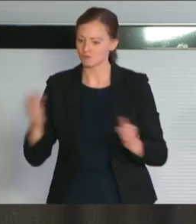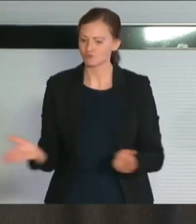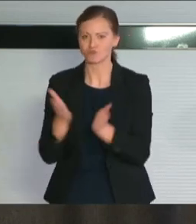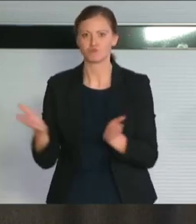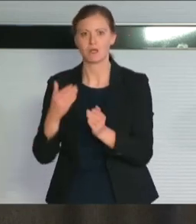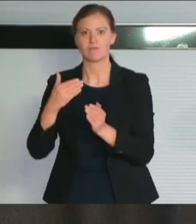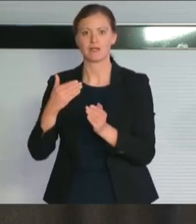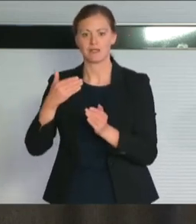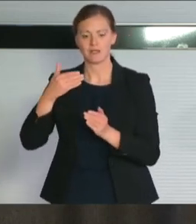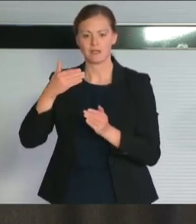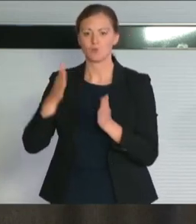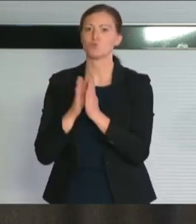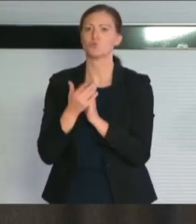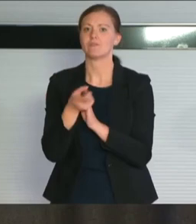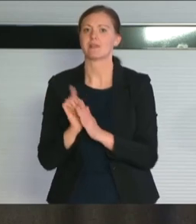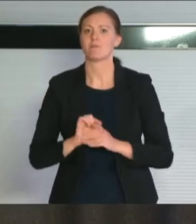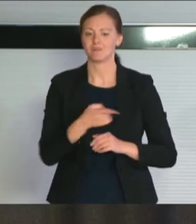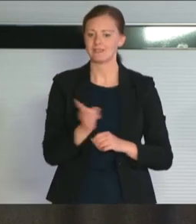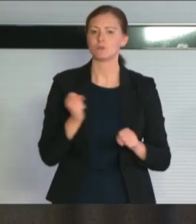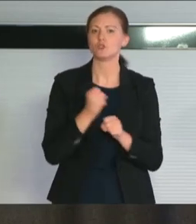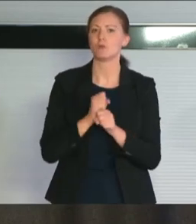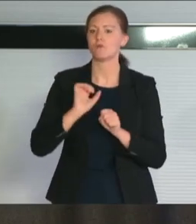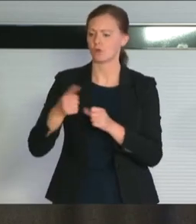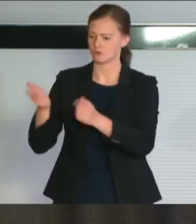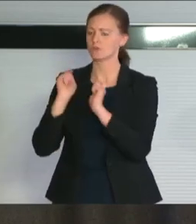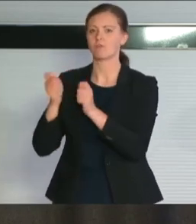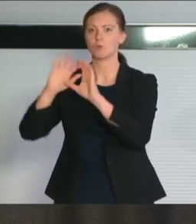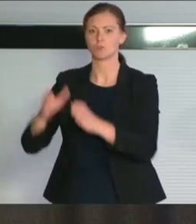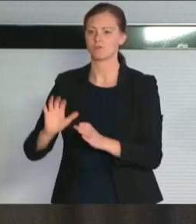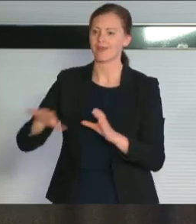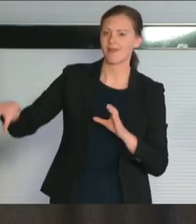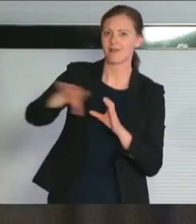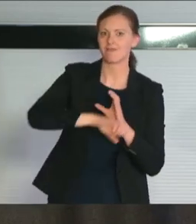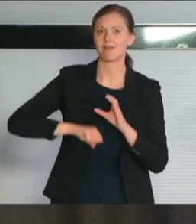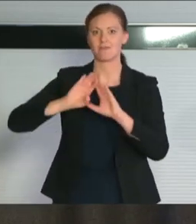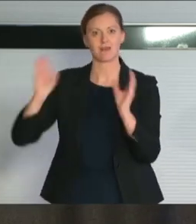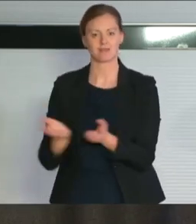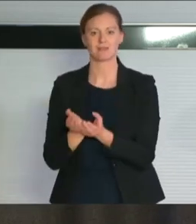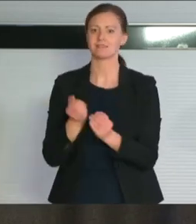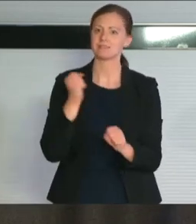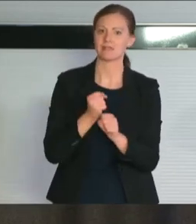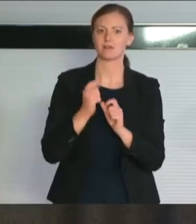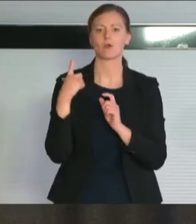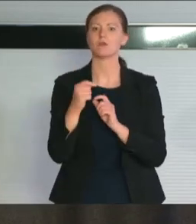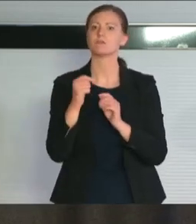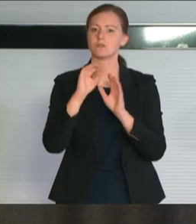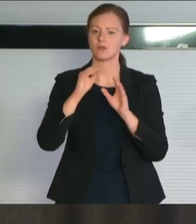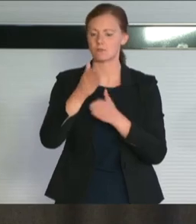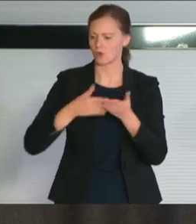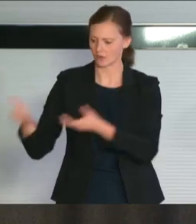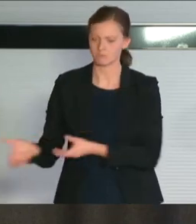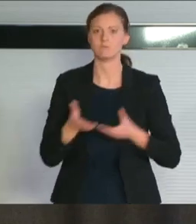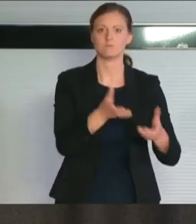rekke andre etater som jobber for å få utstyr fra hele verden til Norge sikkert og rask. Jeg var sammen